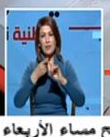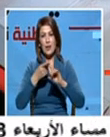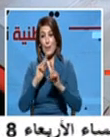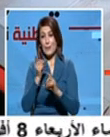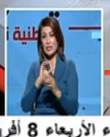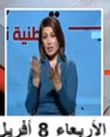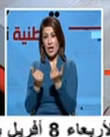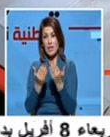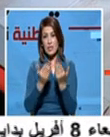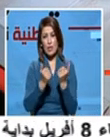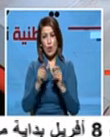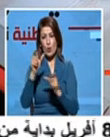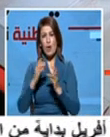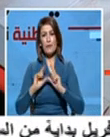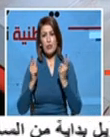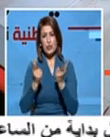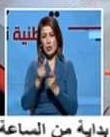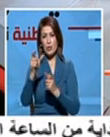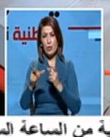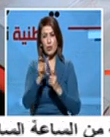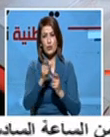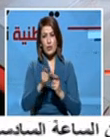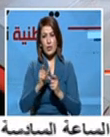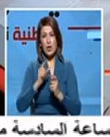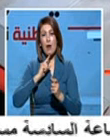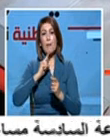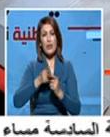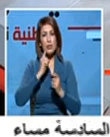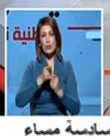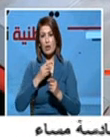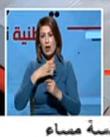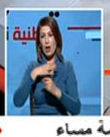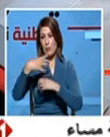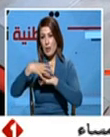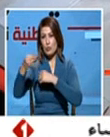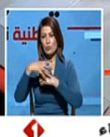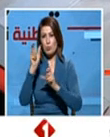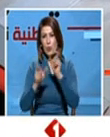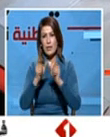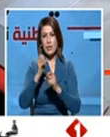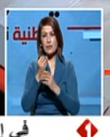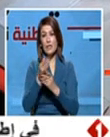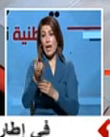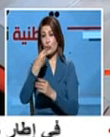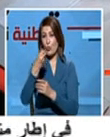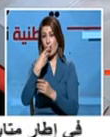نستناو في اللجان المركزيه اللي هي باش تعطي الدواء ولا ما تعطيش. وفي نفسه انا نحس